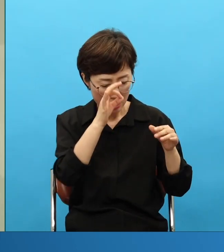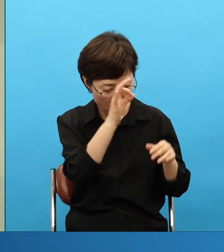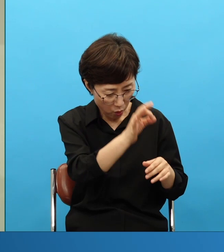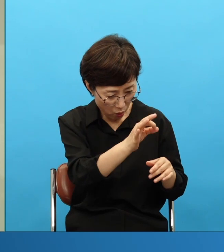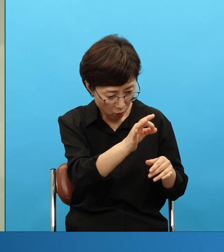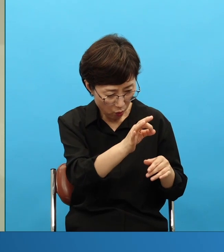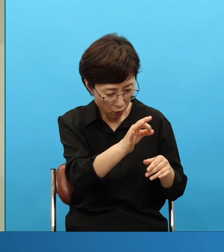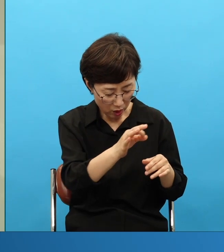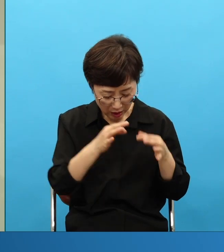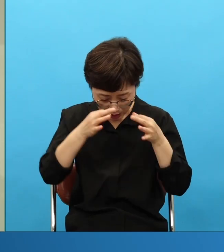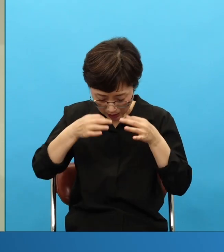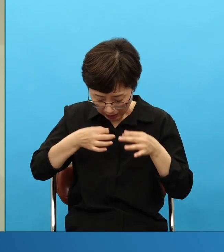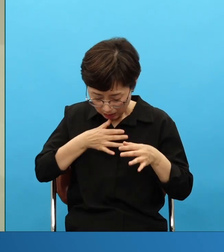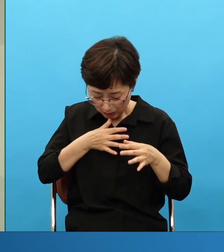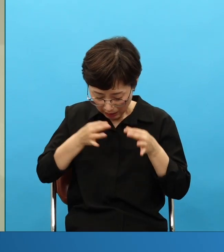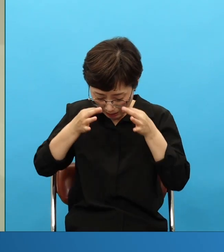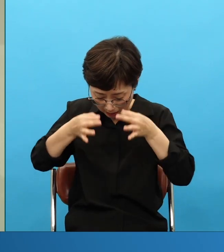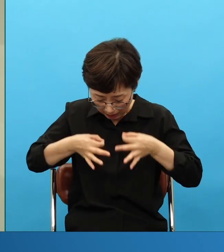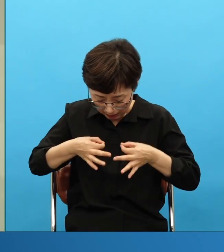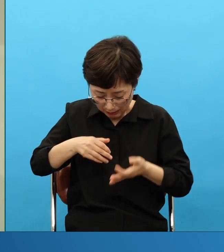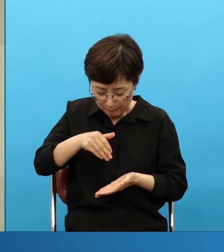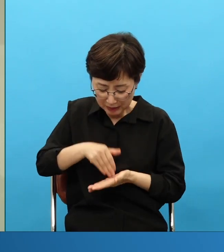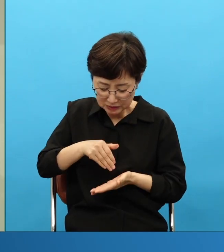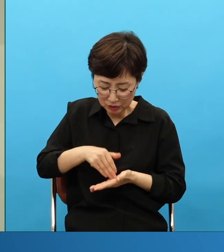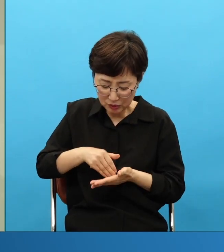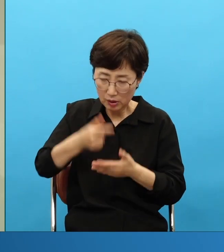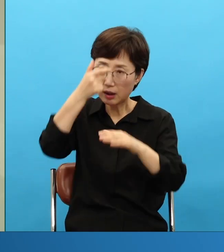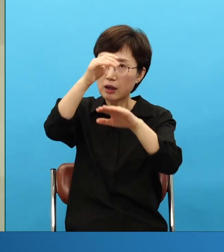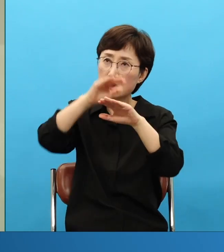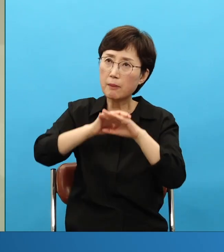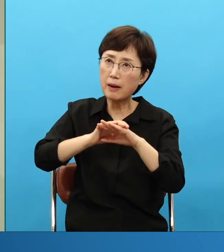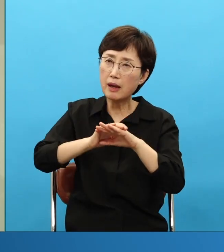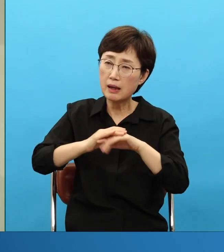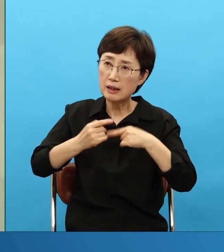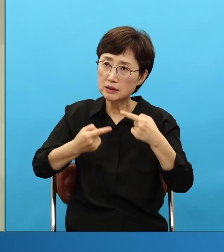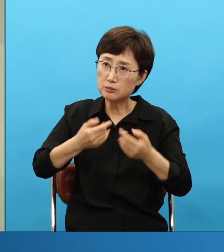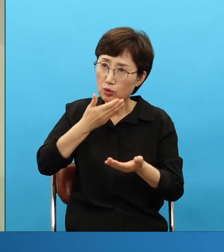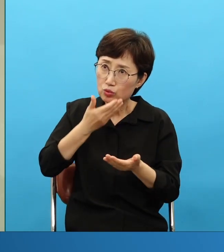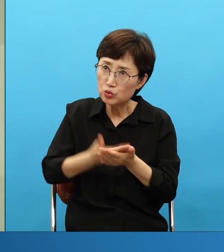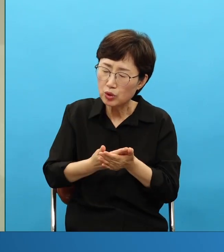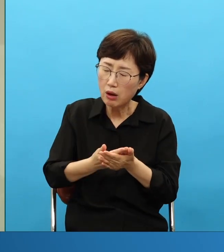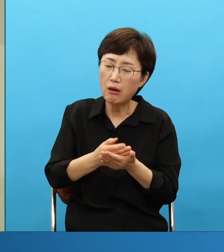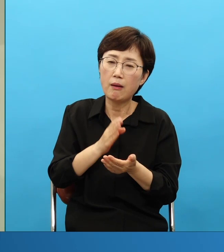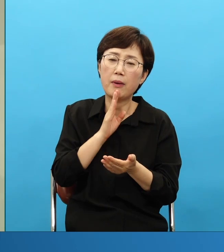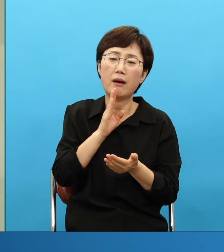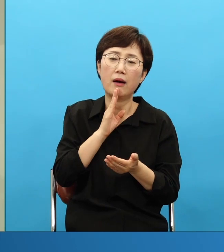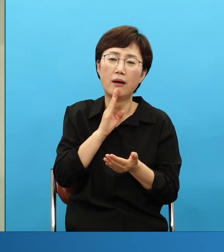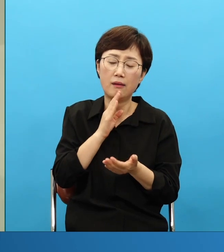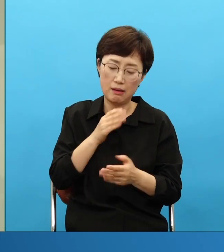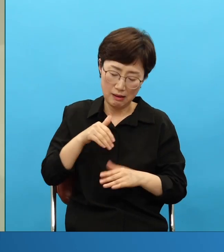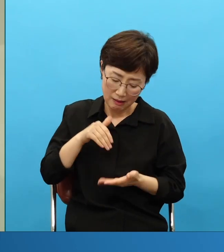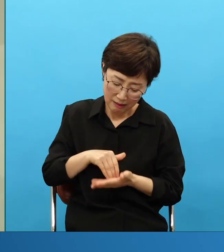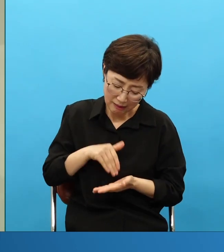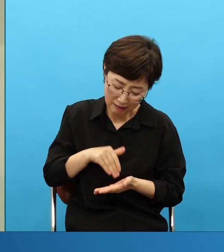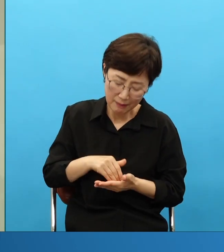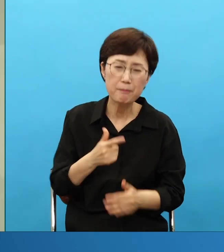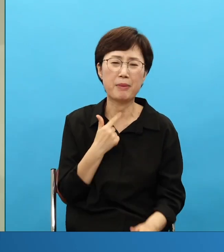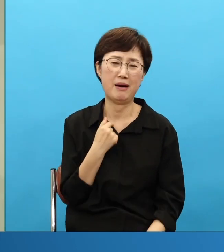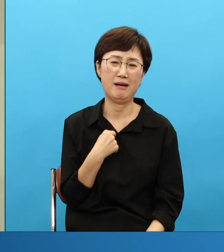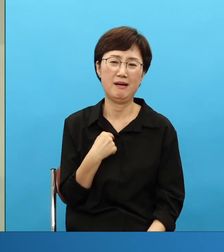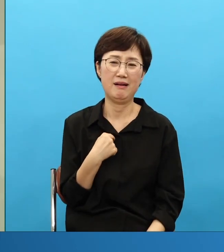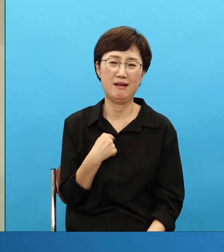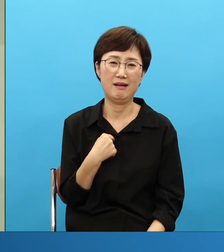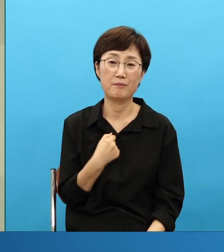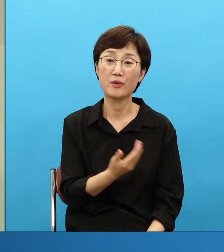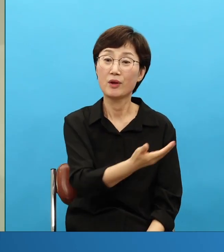really made 이 me reflect on 귀중한 예배 myself. 시간에 나는 그것도 가치도 모르고. And this 그래서 precious worship time, I didn't even know how valuable this is. 여러분이